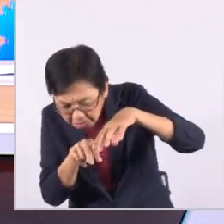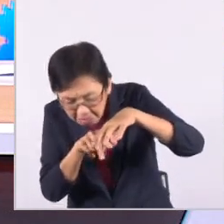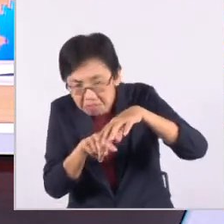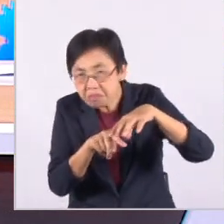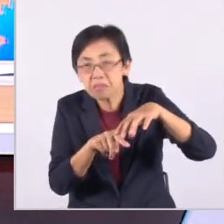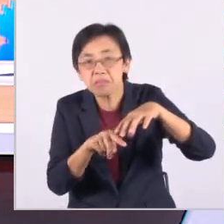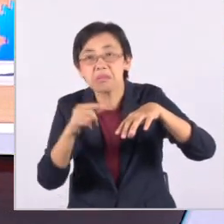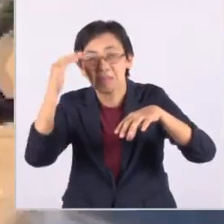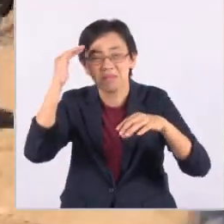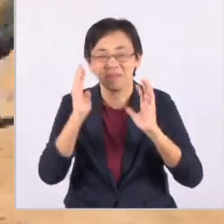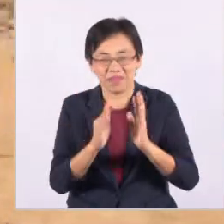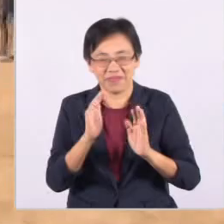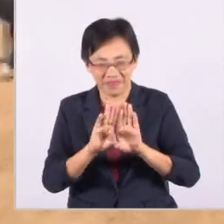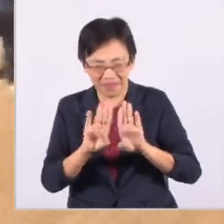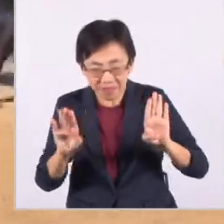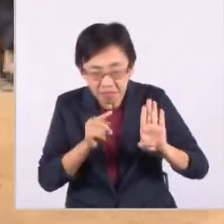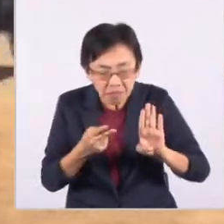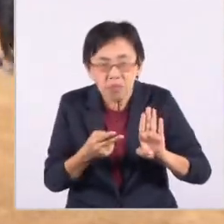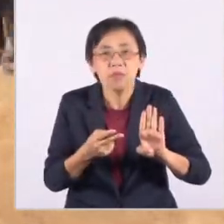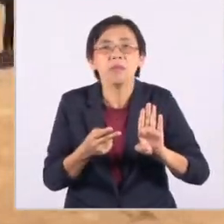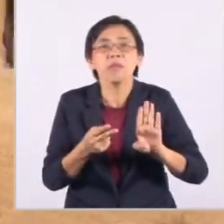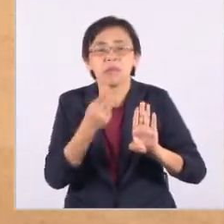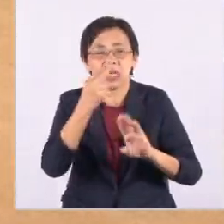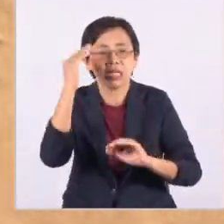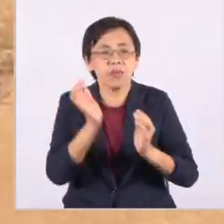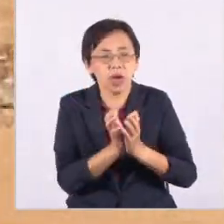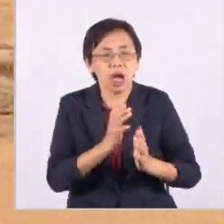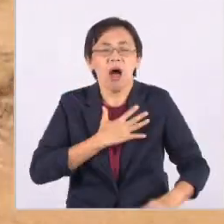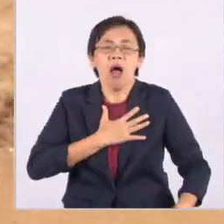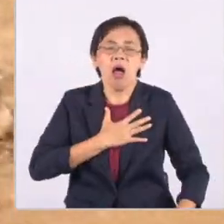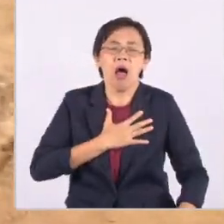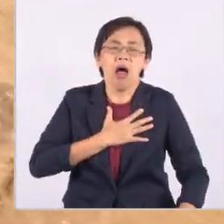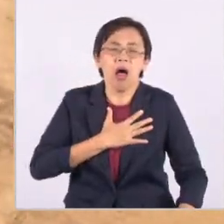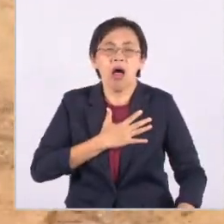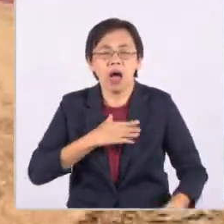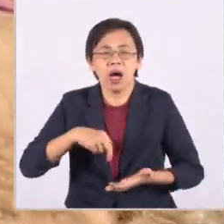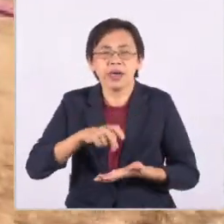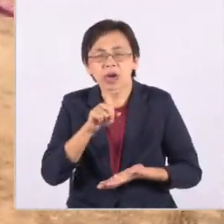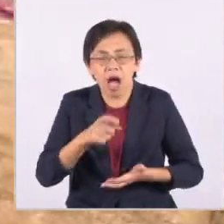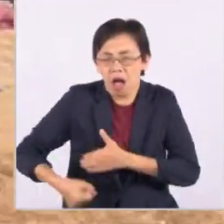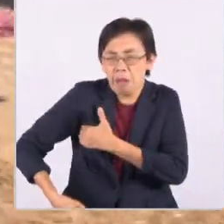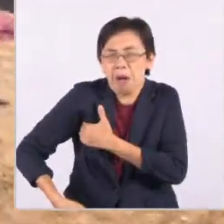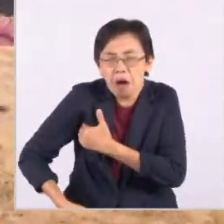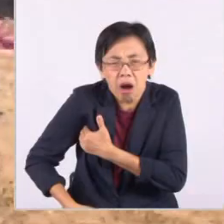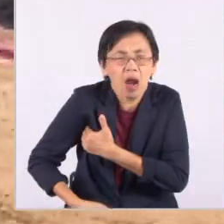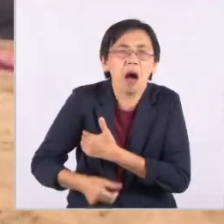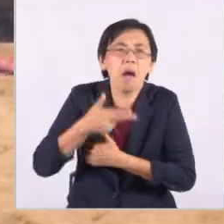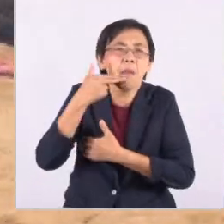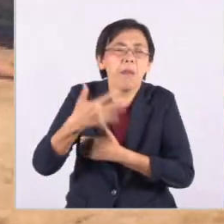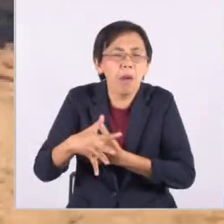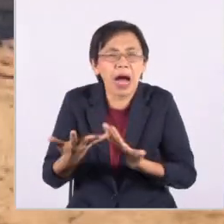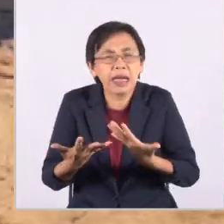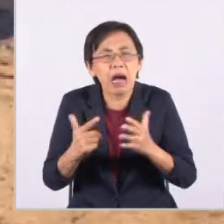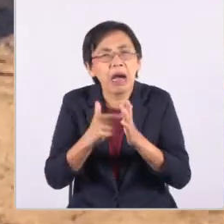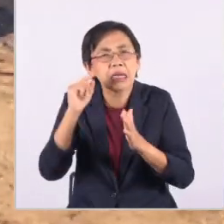เปิดมาเจอตำรวจเข่าอ่อนเลยเป็นเบาหวานเห็นใจหน่อยเป็นเบาหวานเดินไม่ได้ต้องใช้ไม้ค้ำยันนะเอ้าแล้วเกี่ยวอะไรกับเรื่อง